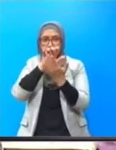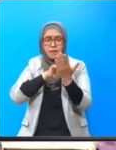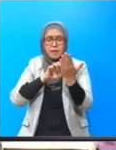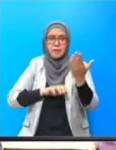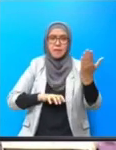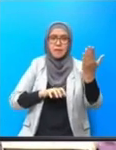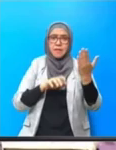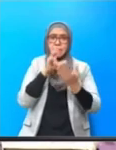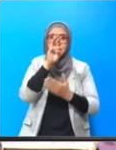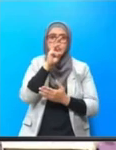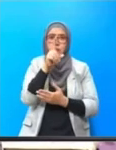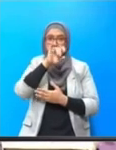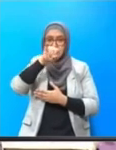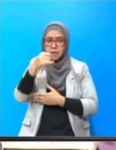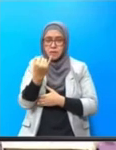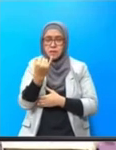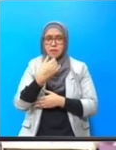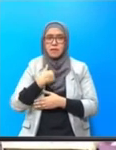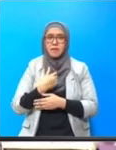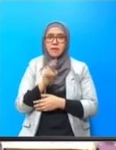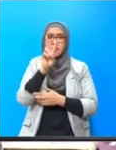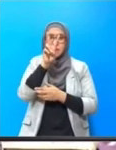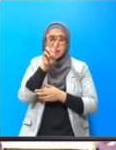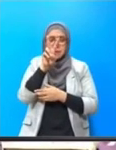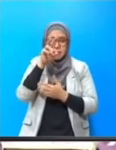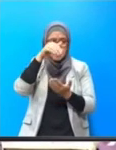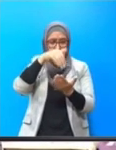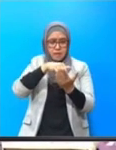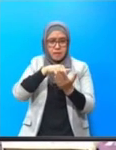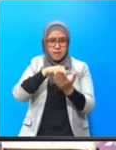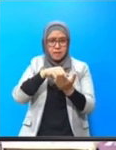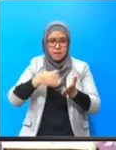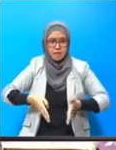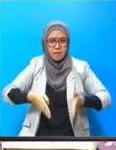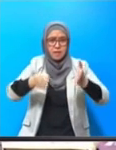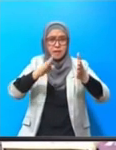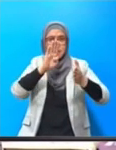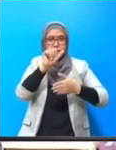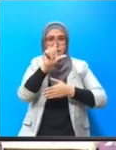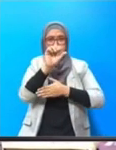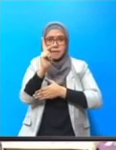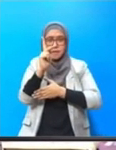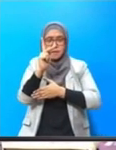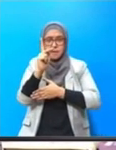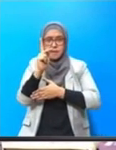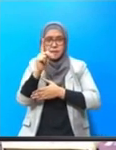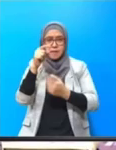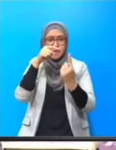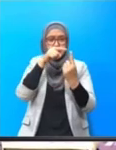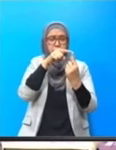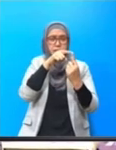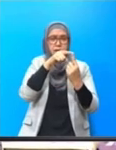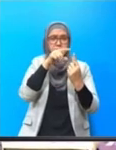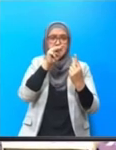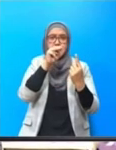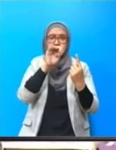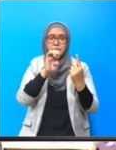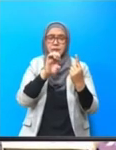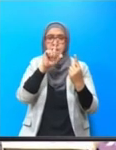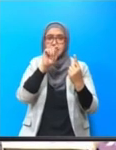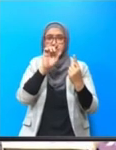Ada dua lagi, iaitu Jalan Balak semula ke Metalun fasa